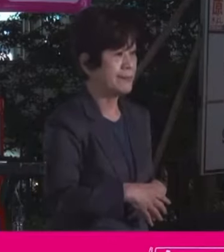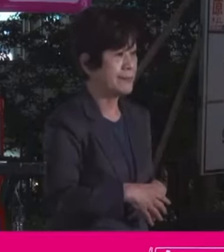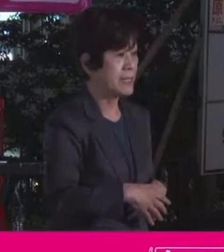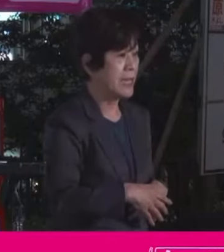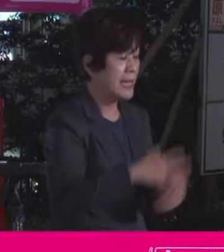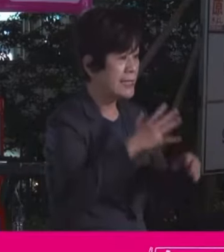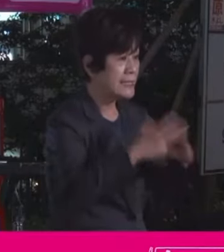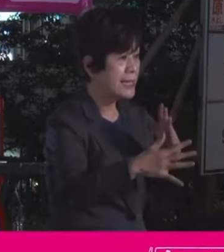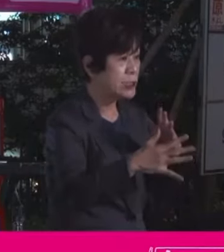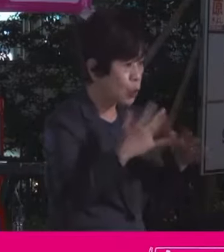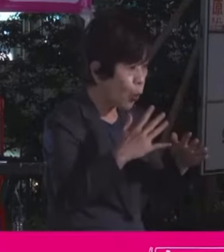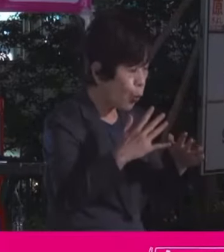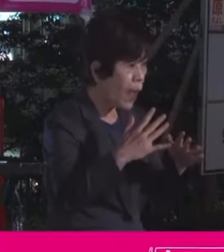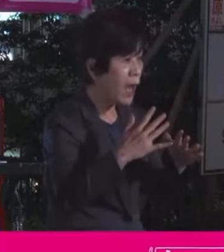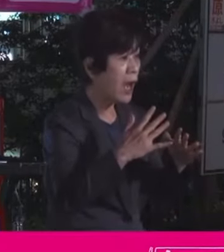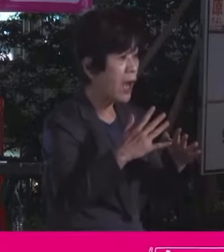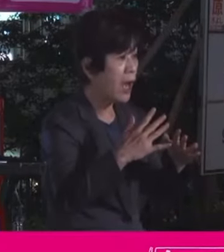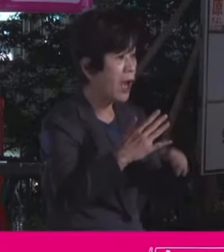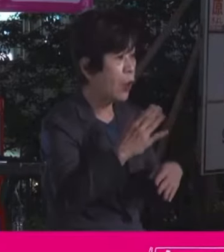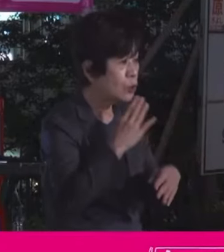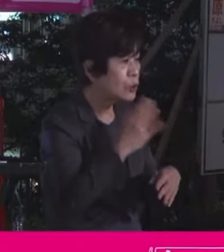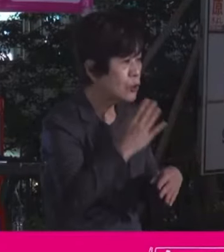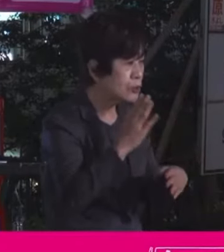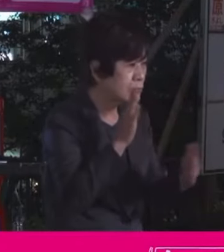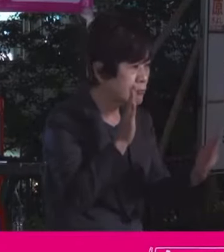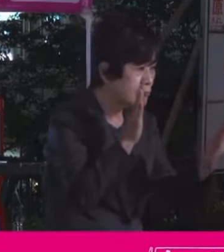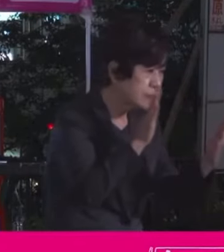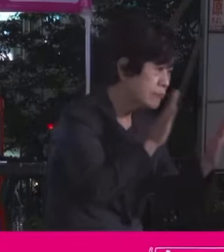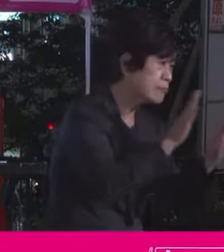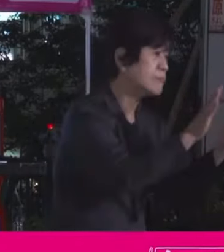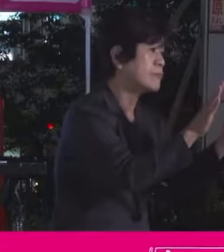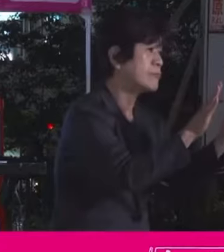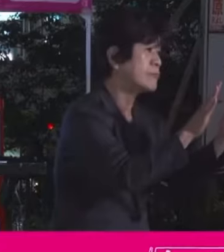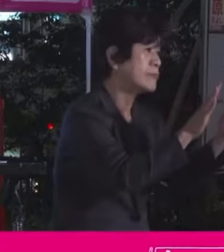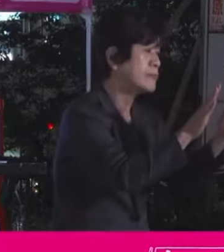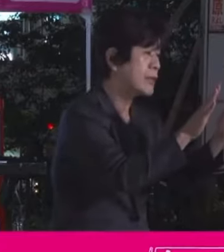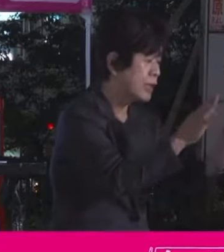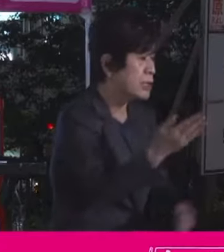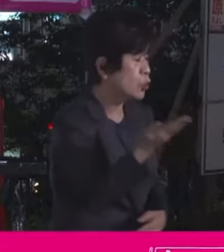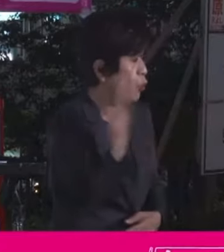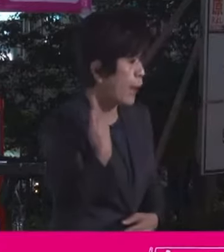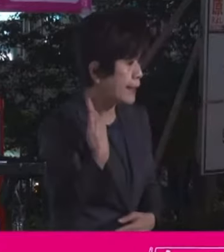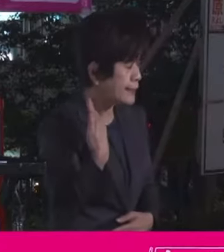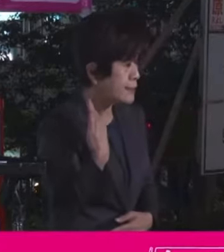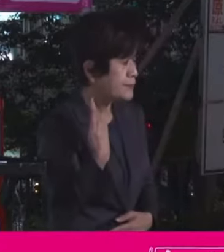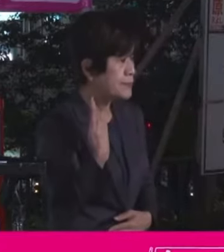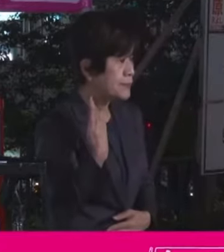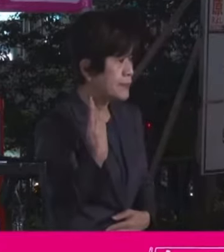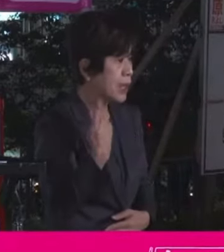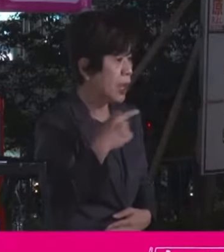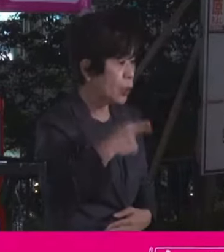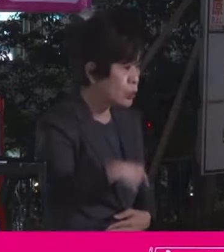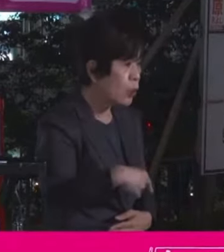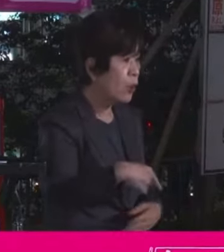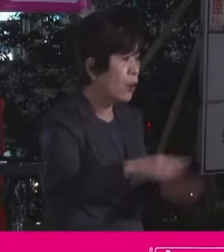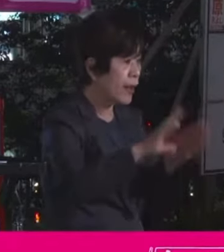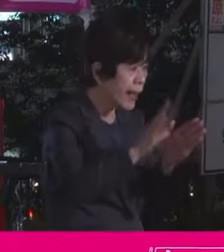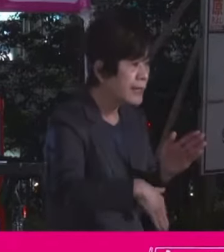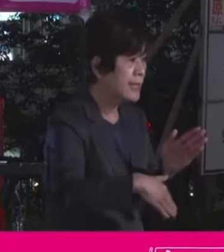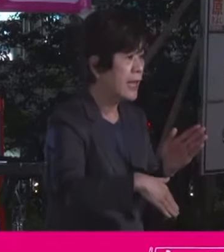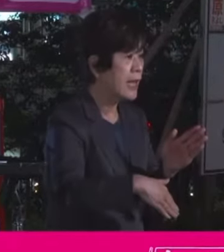争は本当に近いです。これそうなる前にこの異常さを取り払いまし